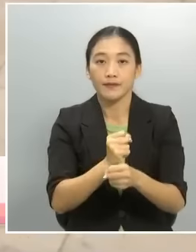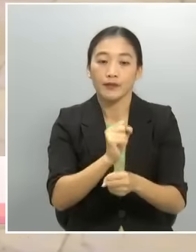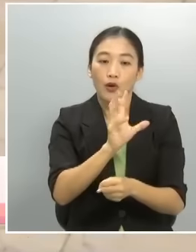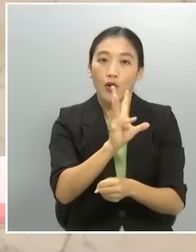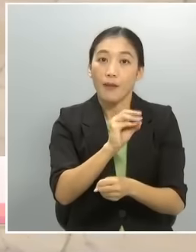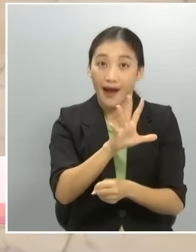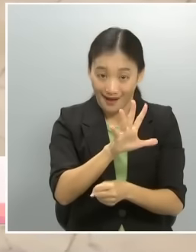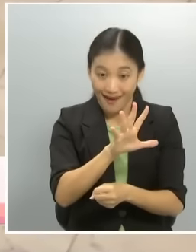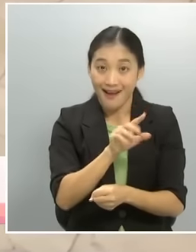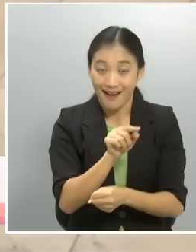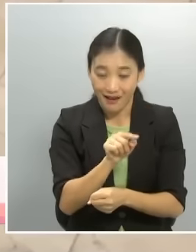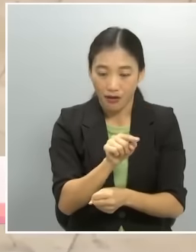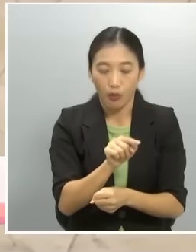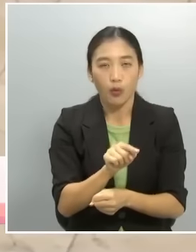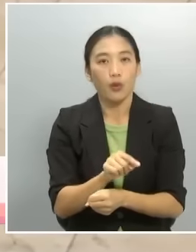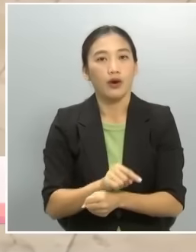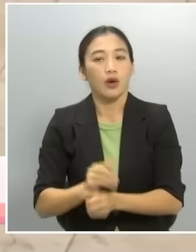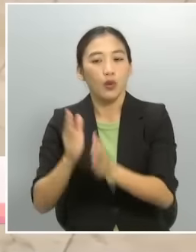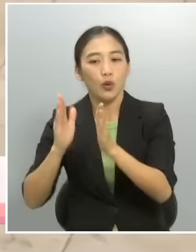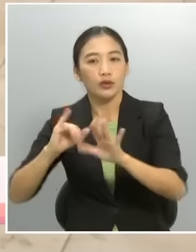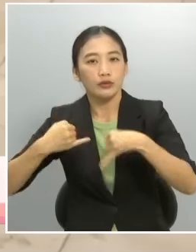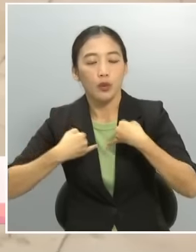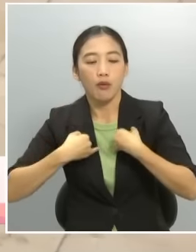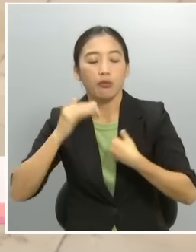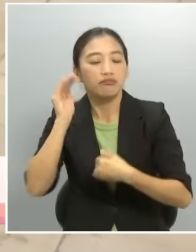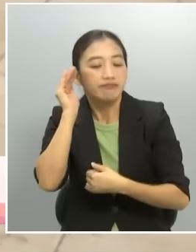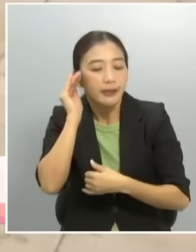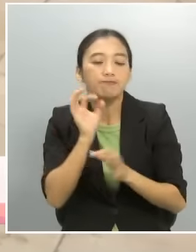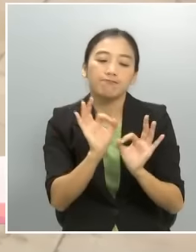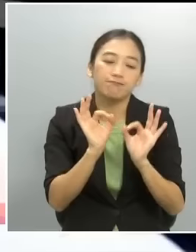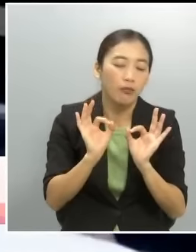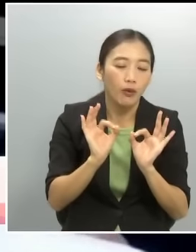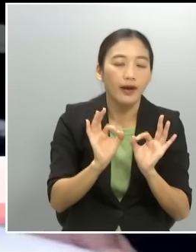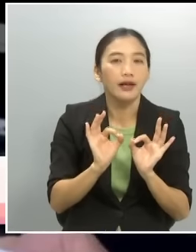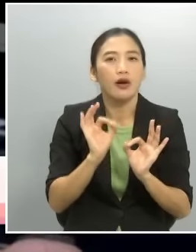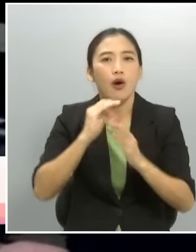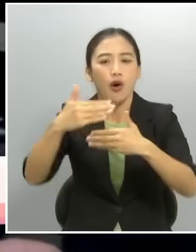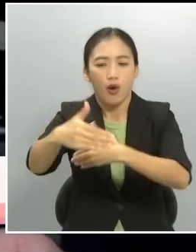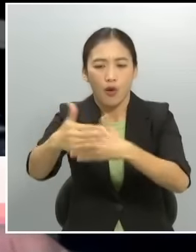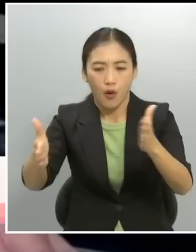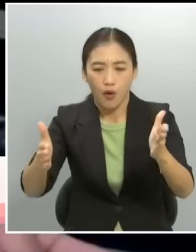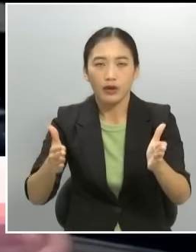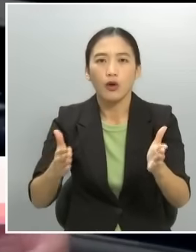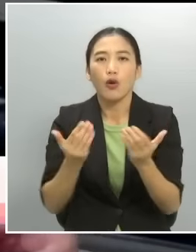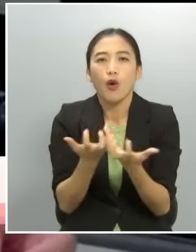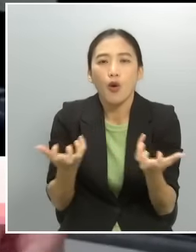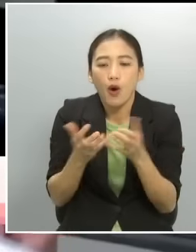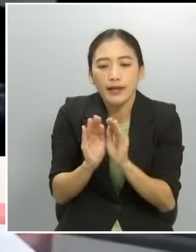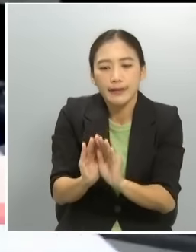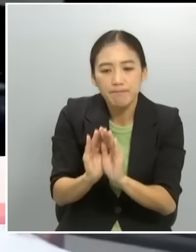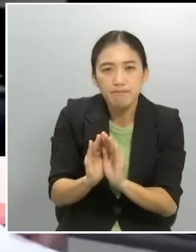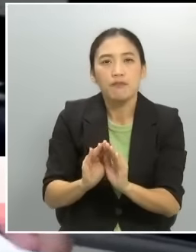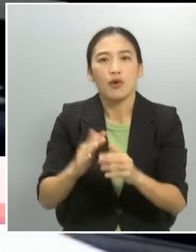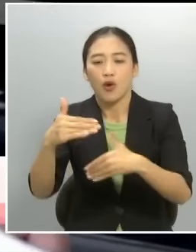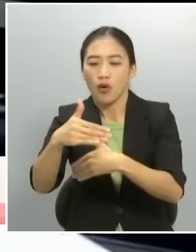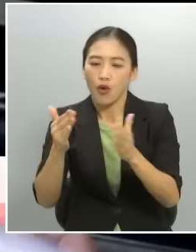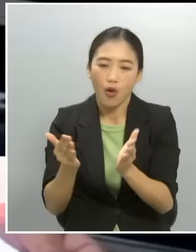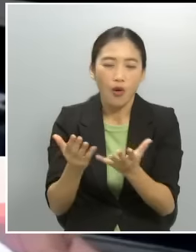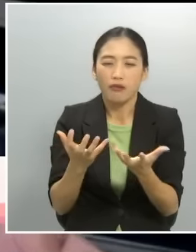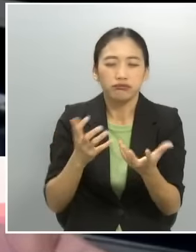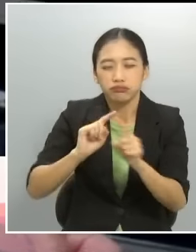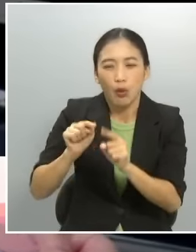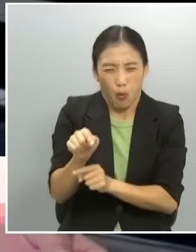ที่เก็บสมบัติล้ำค่าของตระกูลได้ปกติแล้วห้องดังกล่าวคุณผู้ชมครับบุคคลหรือว่าคนงานทั่วไปเนี่ยเข้าไม่ได้นะครับ ค ือท